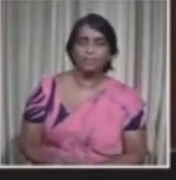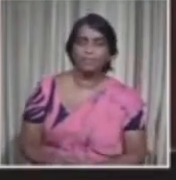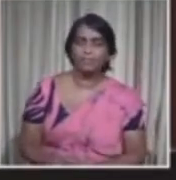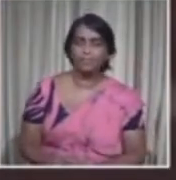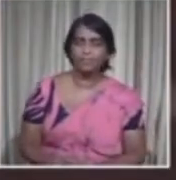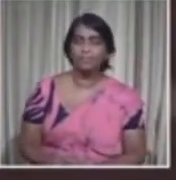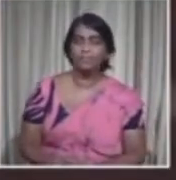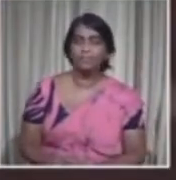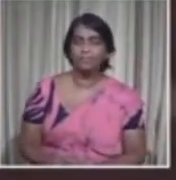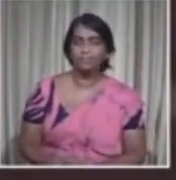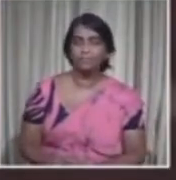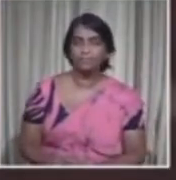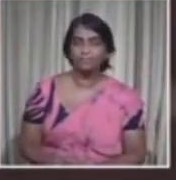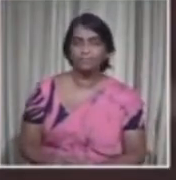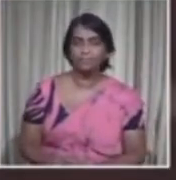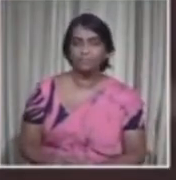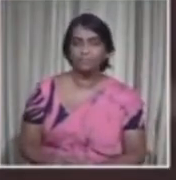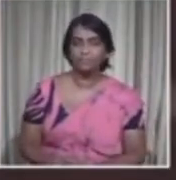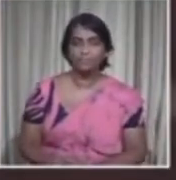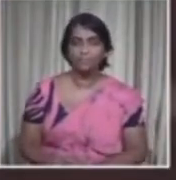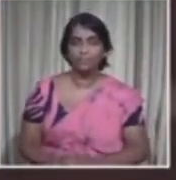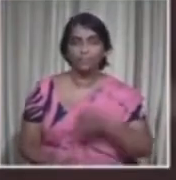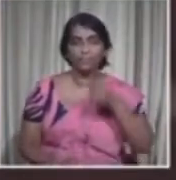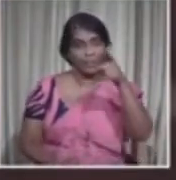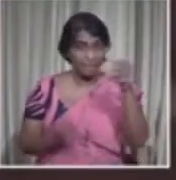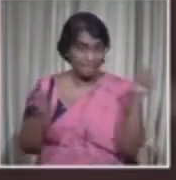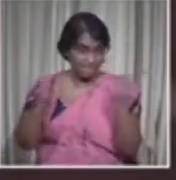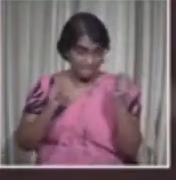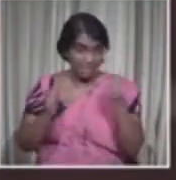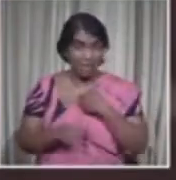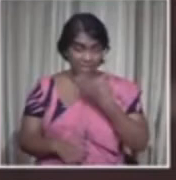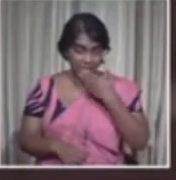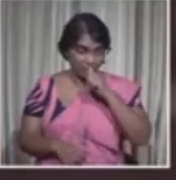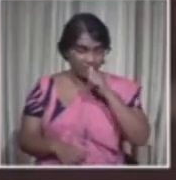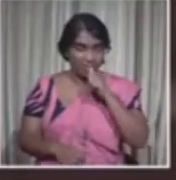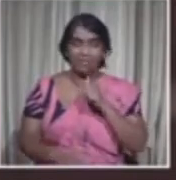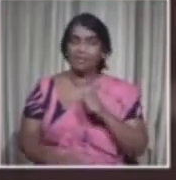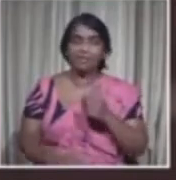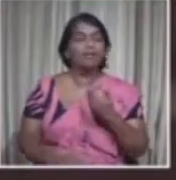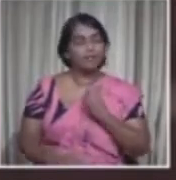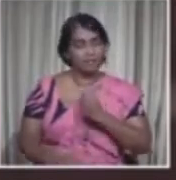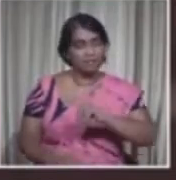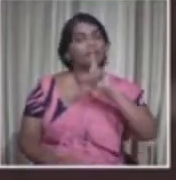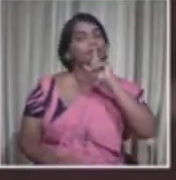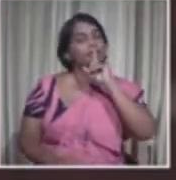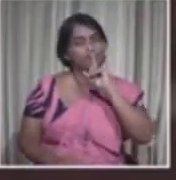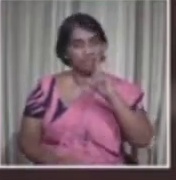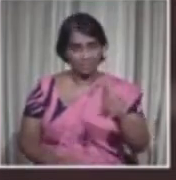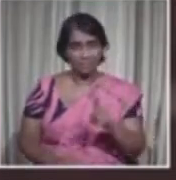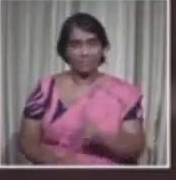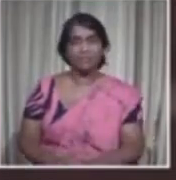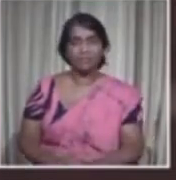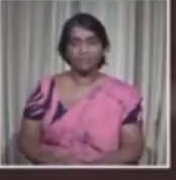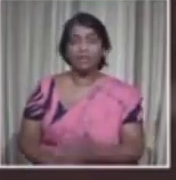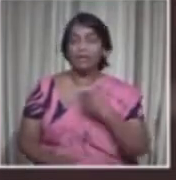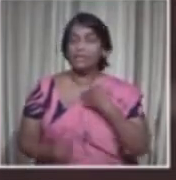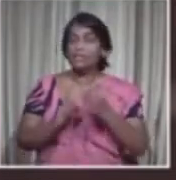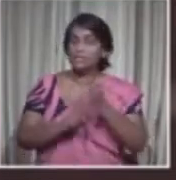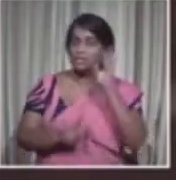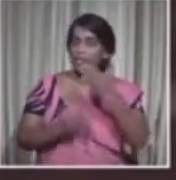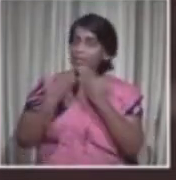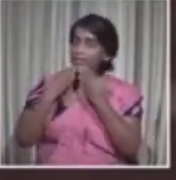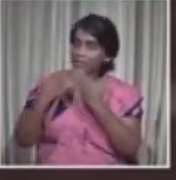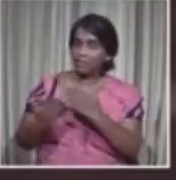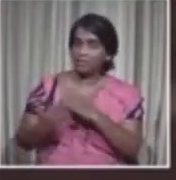ඒ නිසා වතුර ඔබතුමා හිතනවා ඔබතුමාට බය වෙයි කියලා අපි කියලා කරු කතා නැගෙ දුමනේ. අපි ජනාධිපතිතුමාට ස්තුතිවන්ත